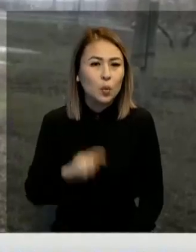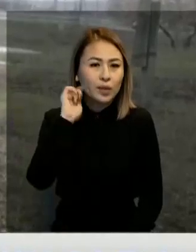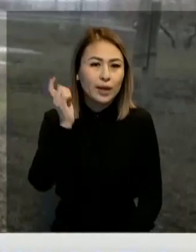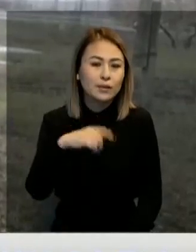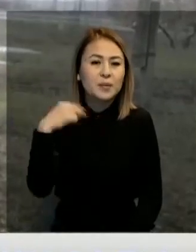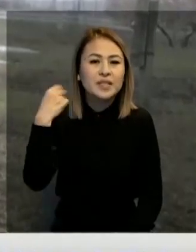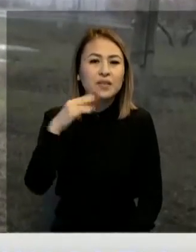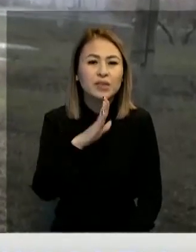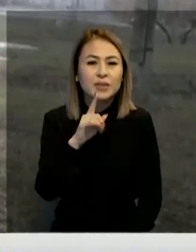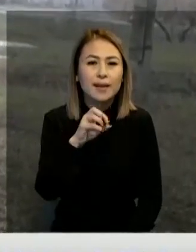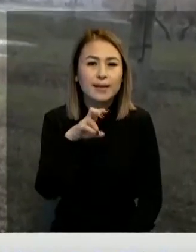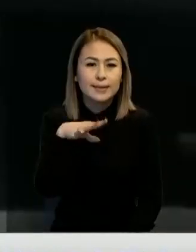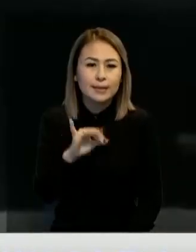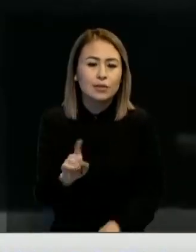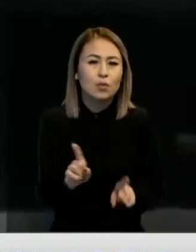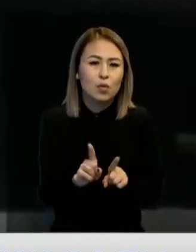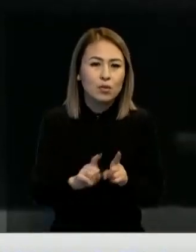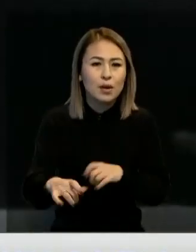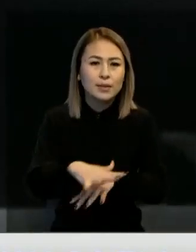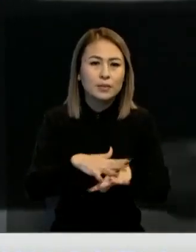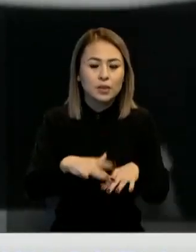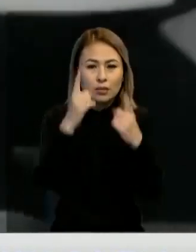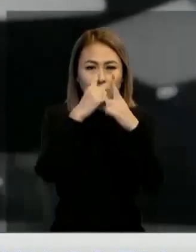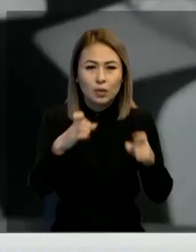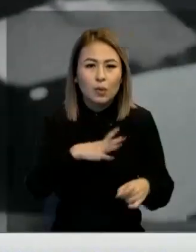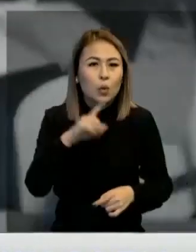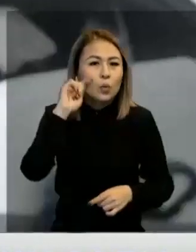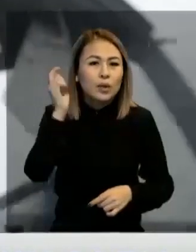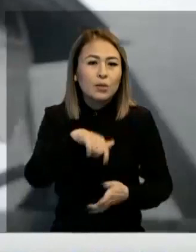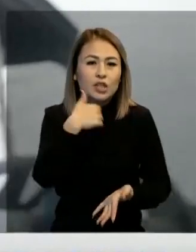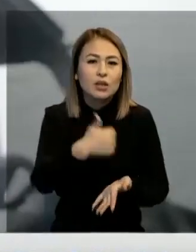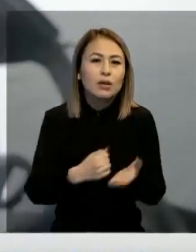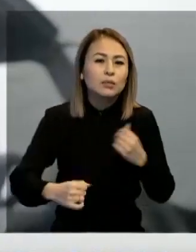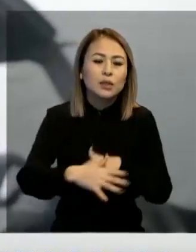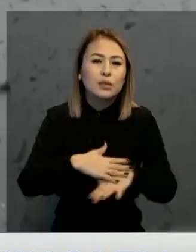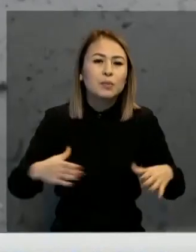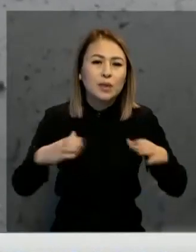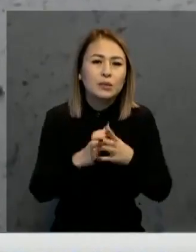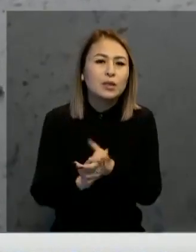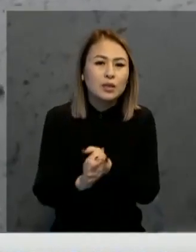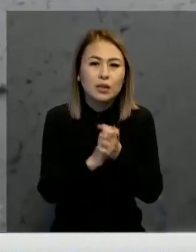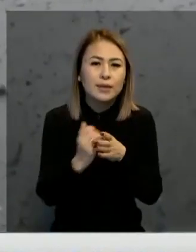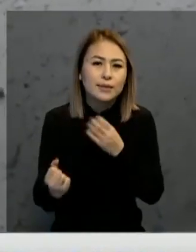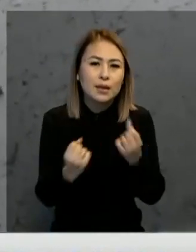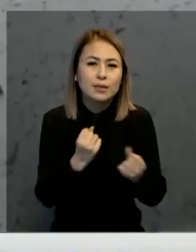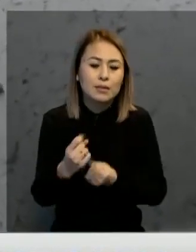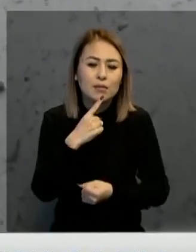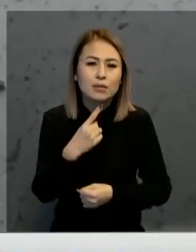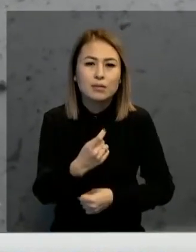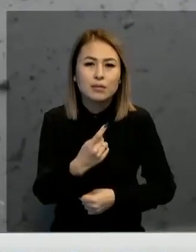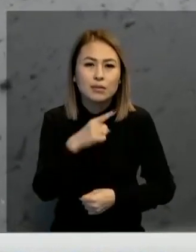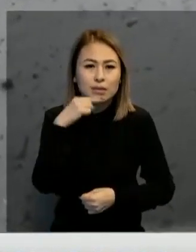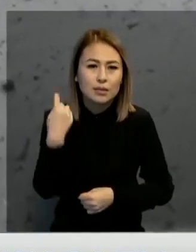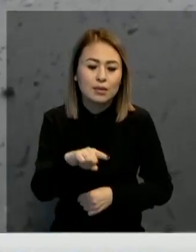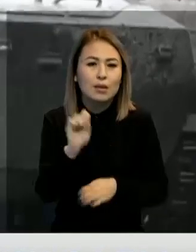Украина президенті Владимир Зеленский де халыққа кезекті үндеуін жолдады. Украина басшысы халықтың бірлігі мен бекемдігі ғана Ресей әскерін